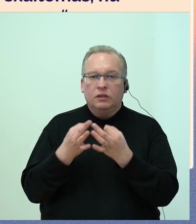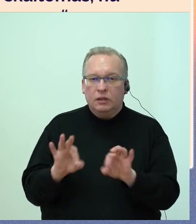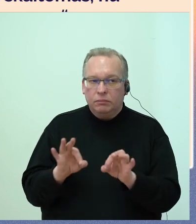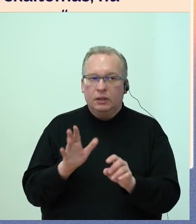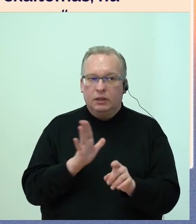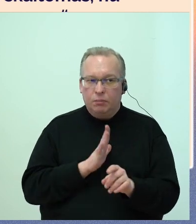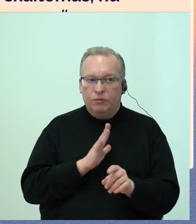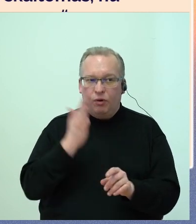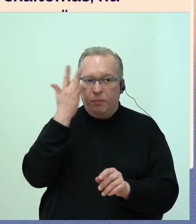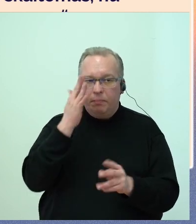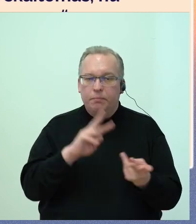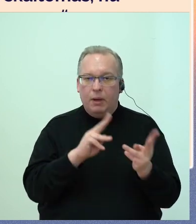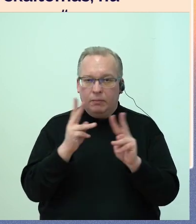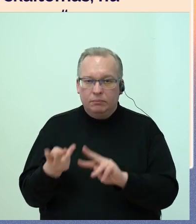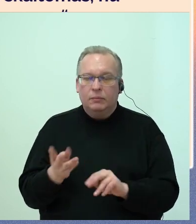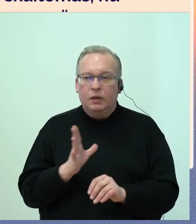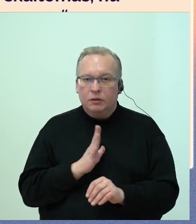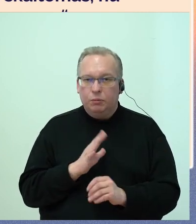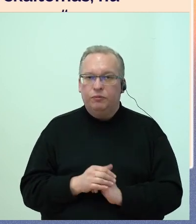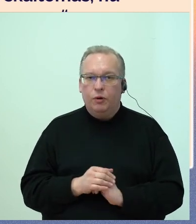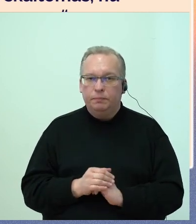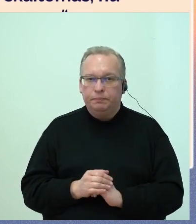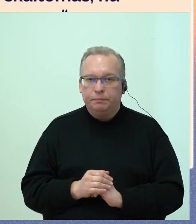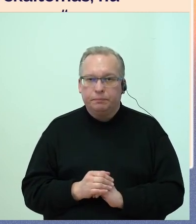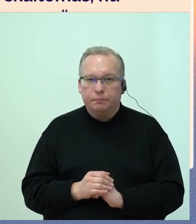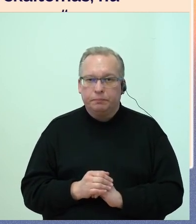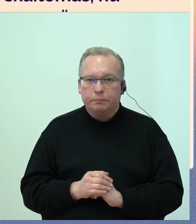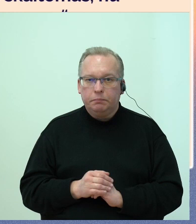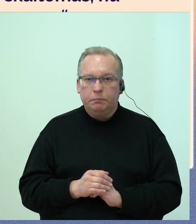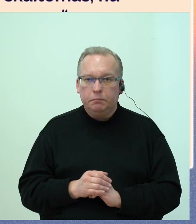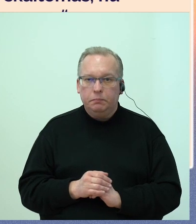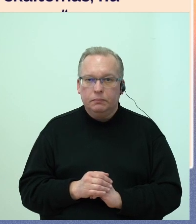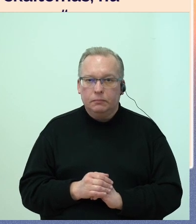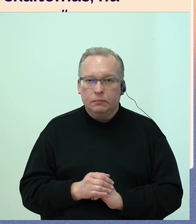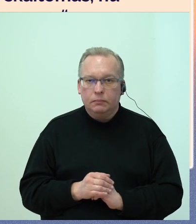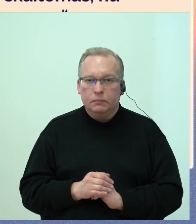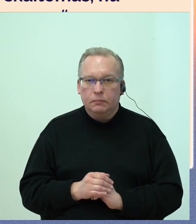jis buvo pakankamas ar ne. Taip pat ar...